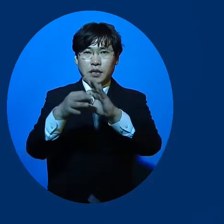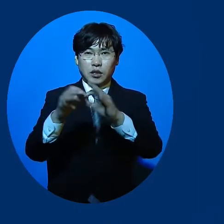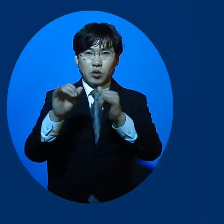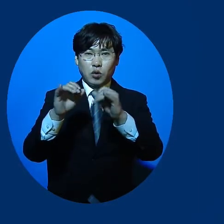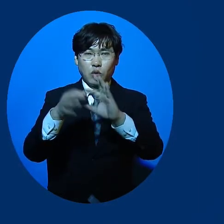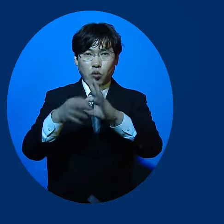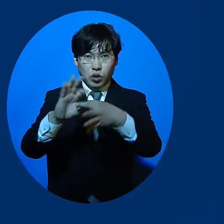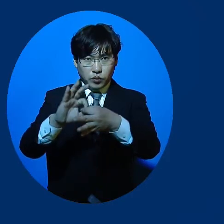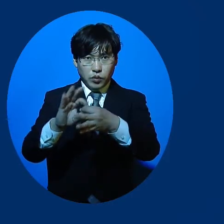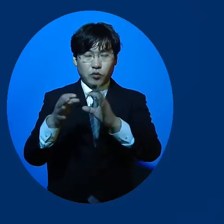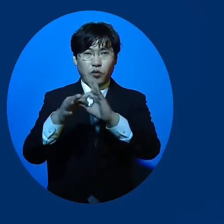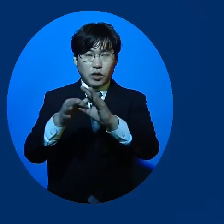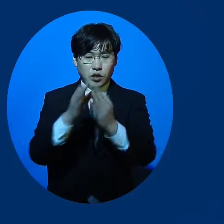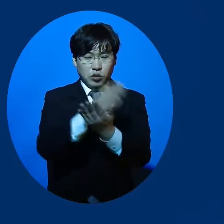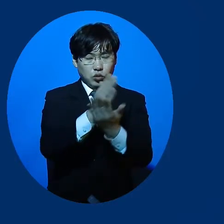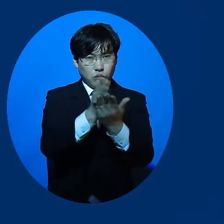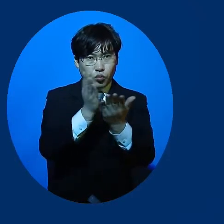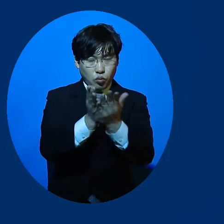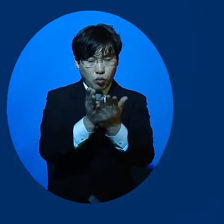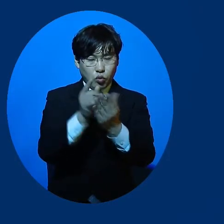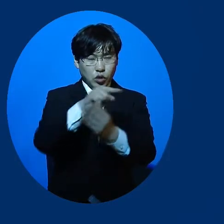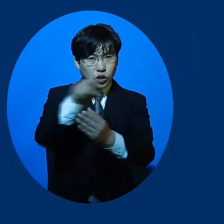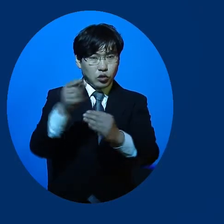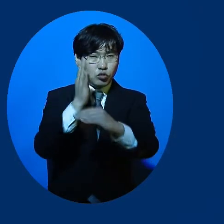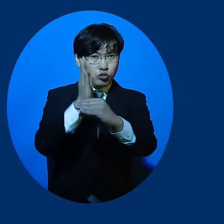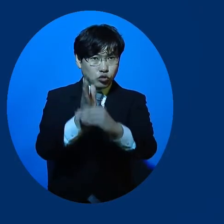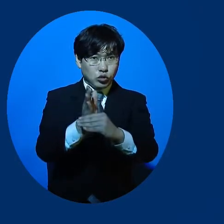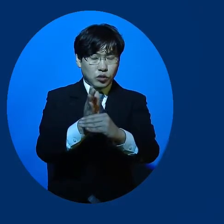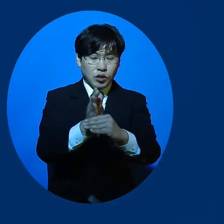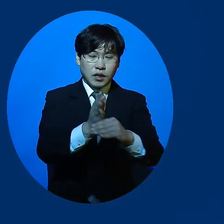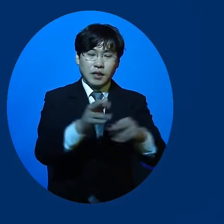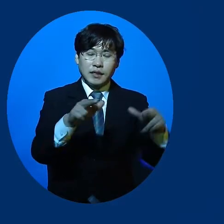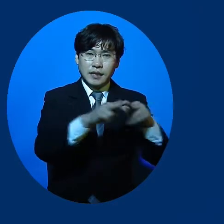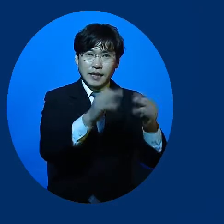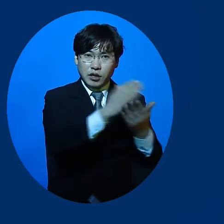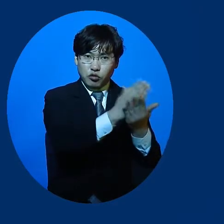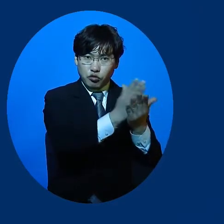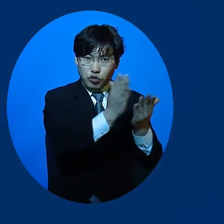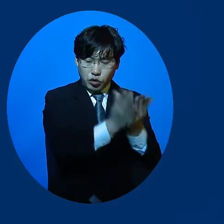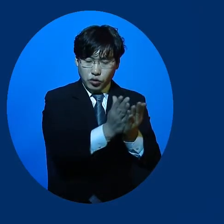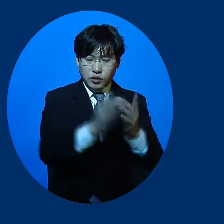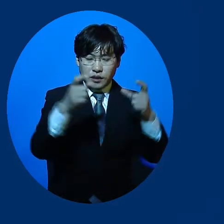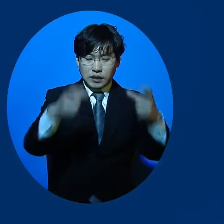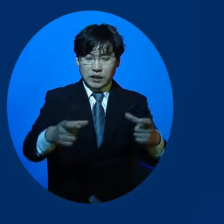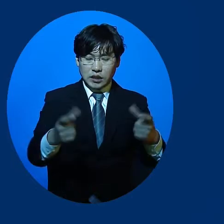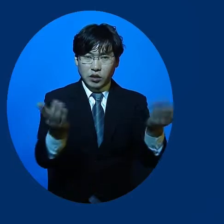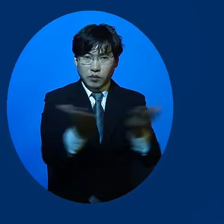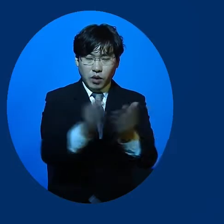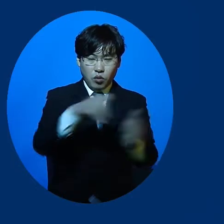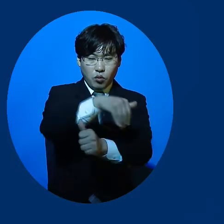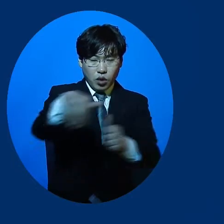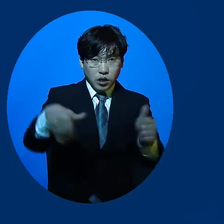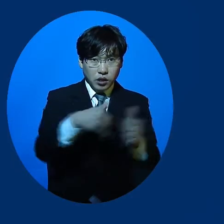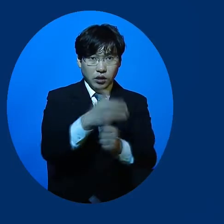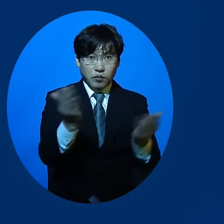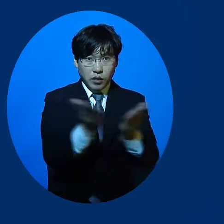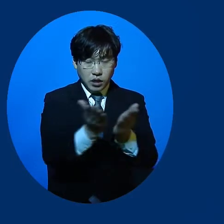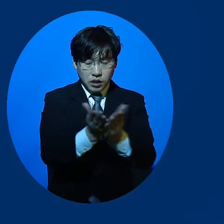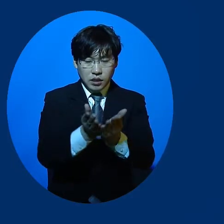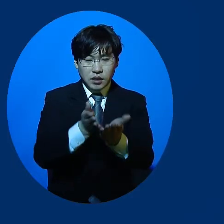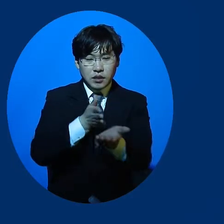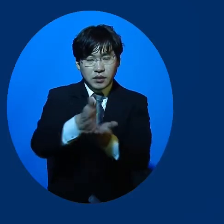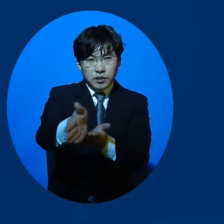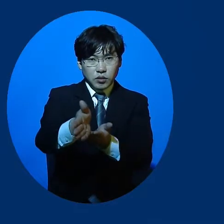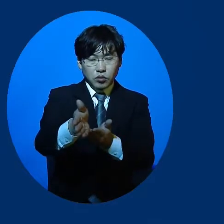종목 등 이걸 중심으로 장애 유형과 지역의 여건에 맞는 그런